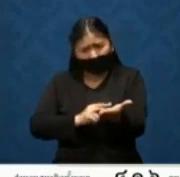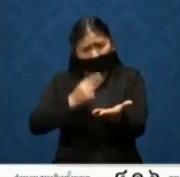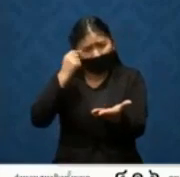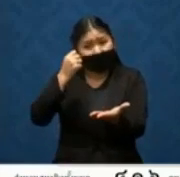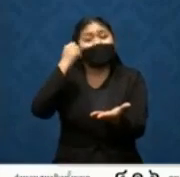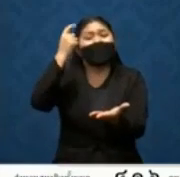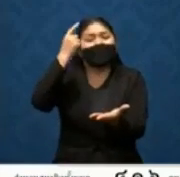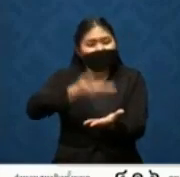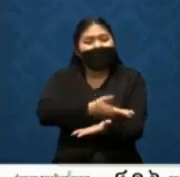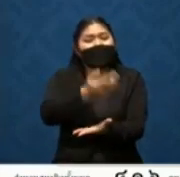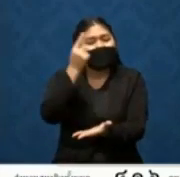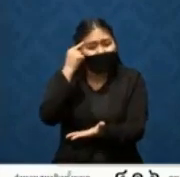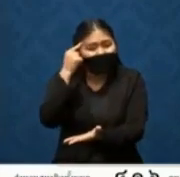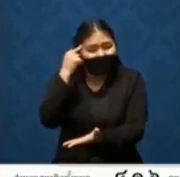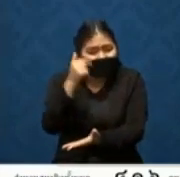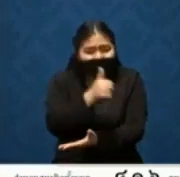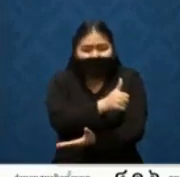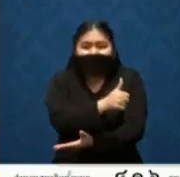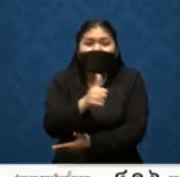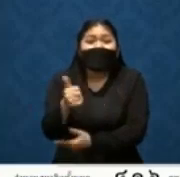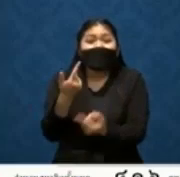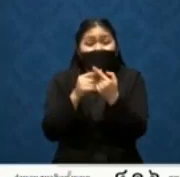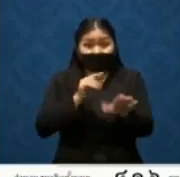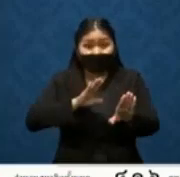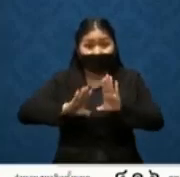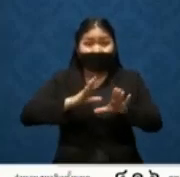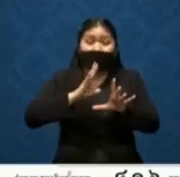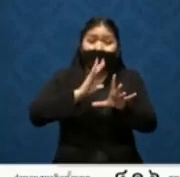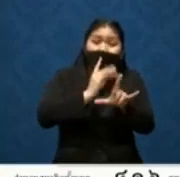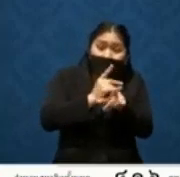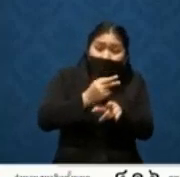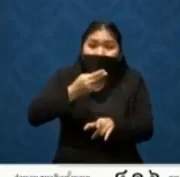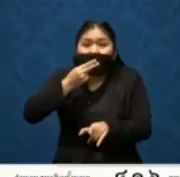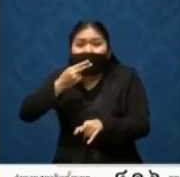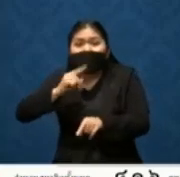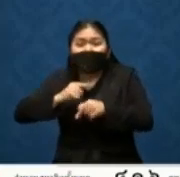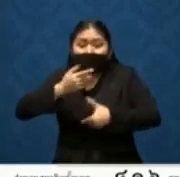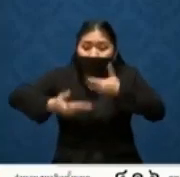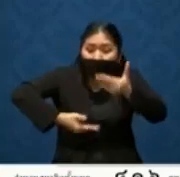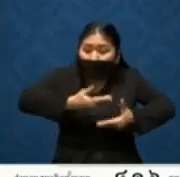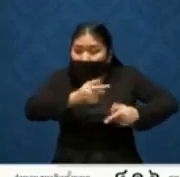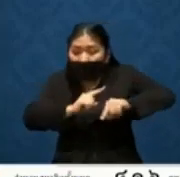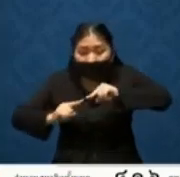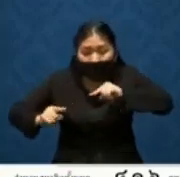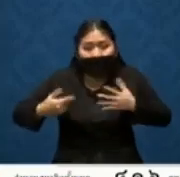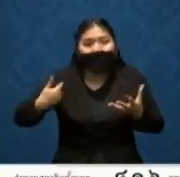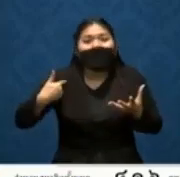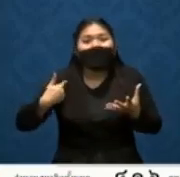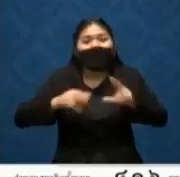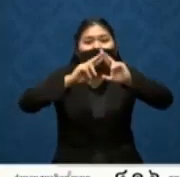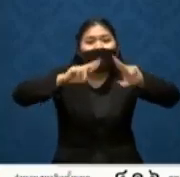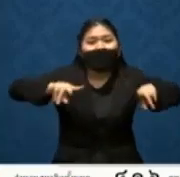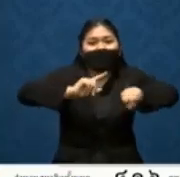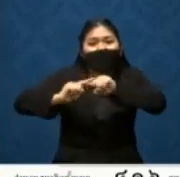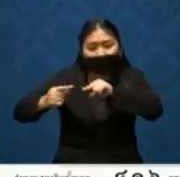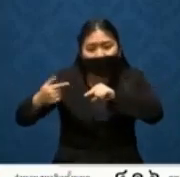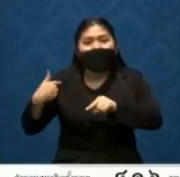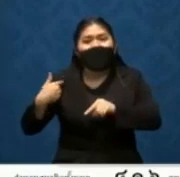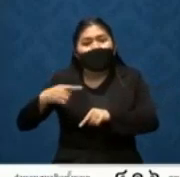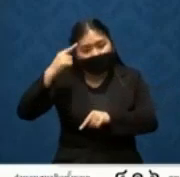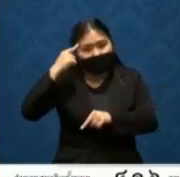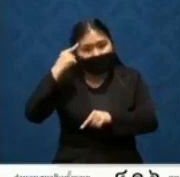ครับแต่ละท่านมีเจตนาดีถ้าเปรียบเทียบเหล้าบุหรี่ที่ขายเกื่อนกาดอยู่ในร้านค้าต่างๆ